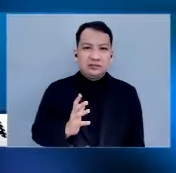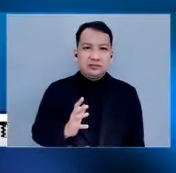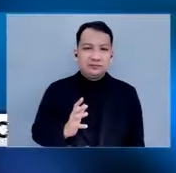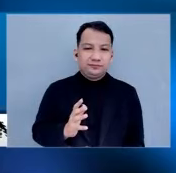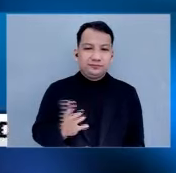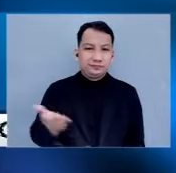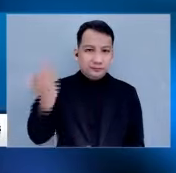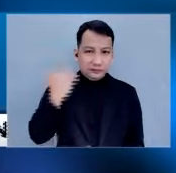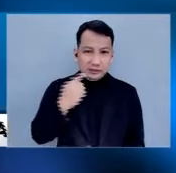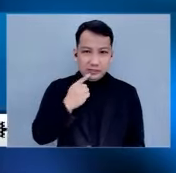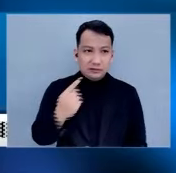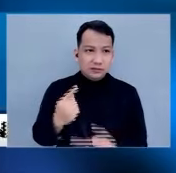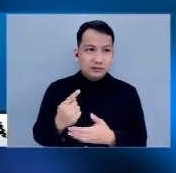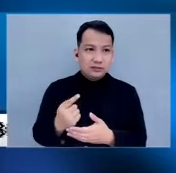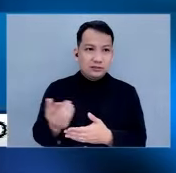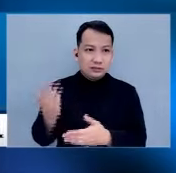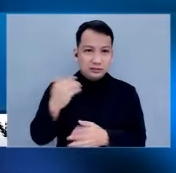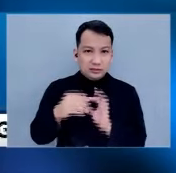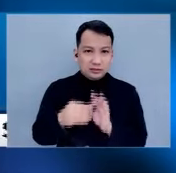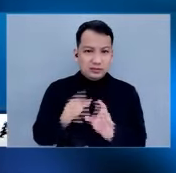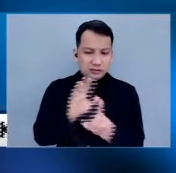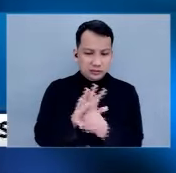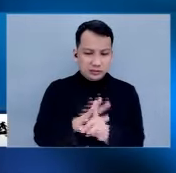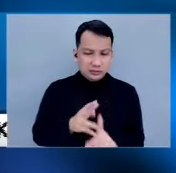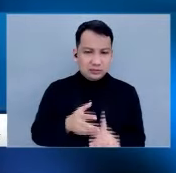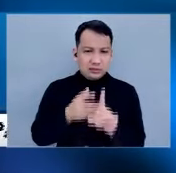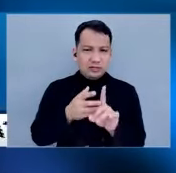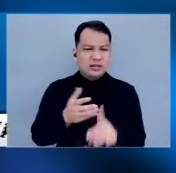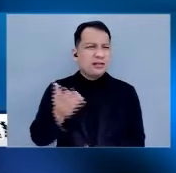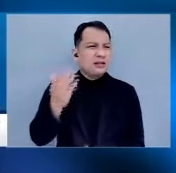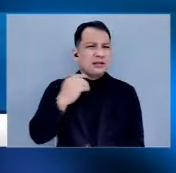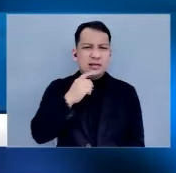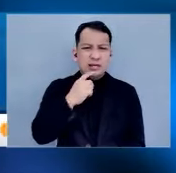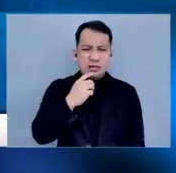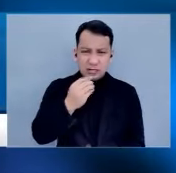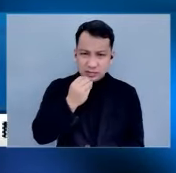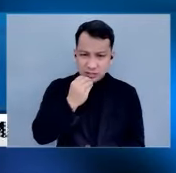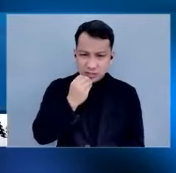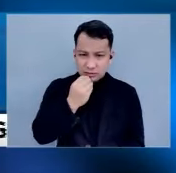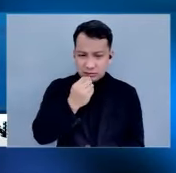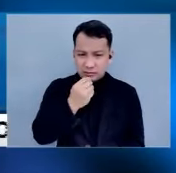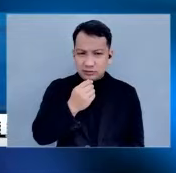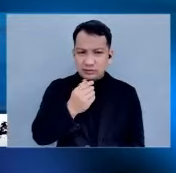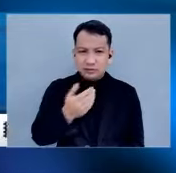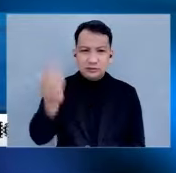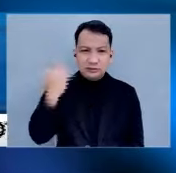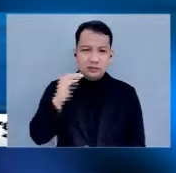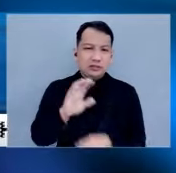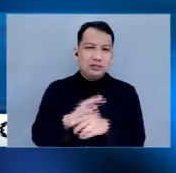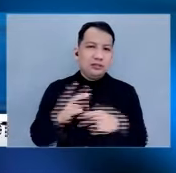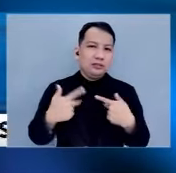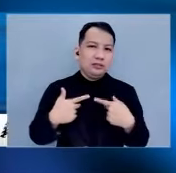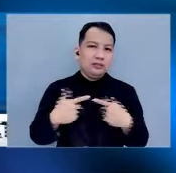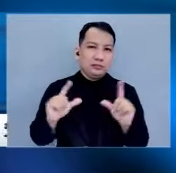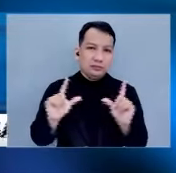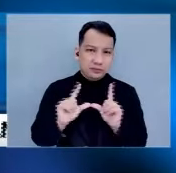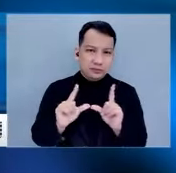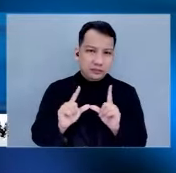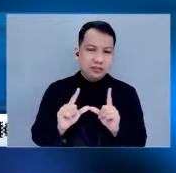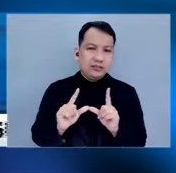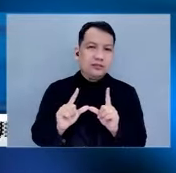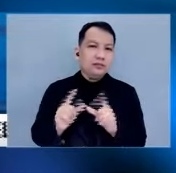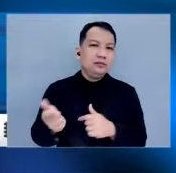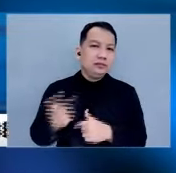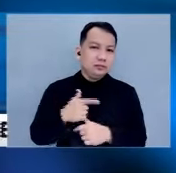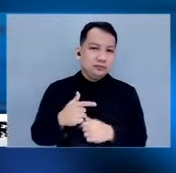Ma'am ng isang sikat na ah fast food chain po may mga ano na po talaga Kami lisensya po Oo Eh kasi kung minsan hindi